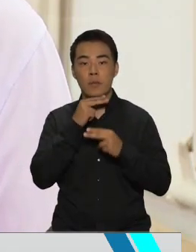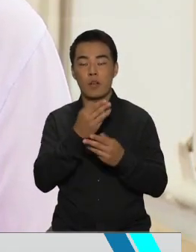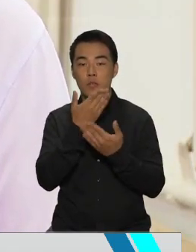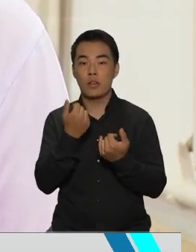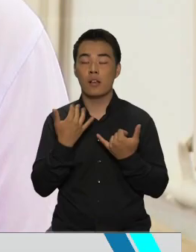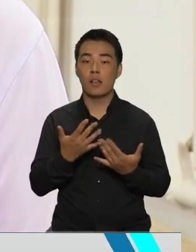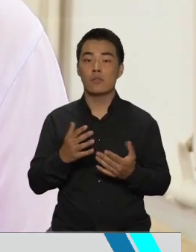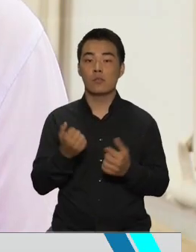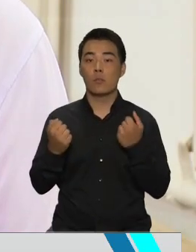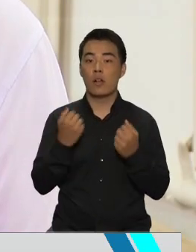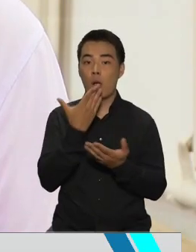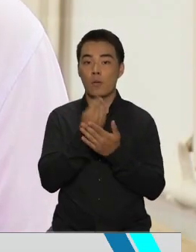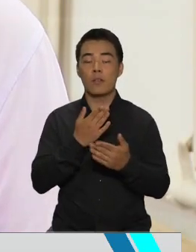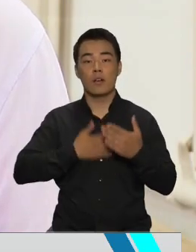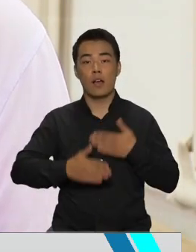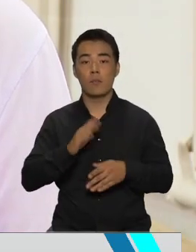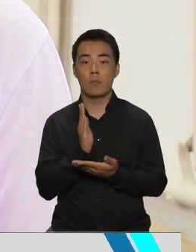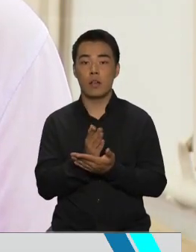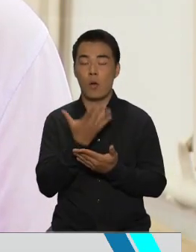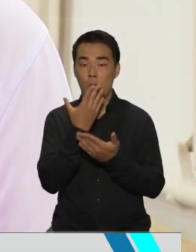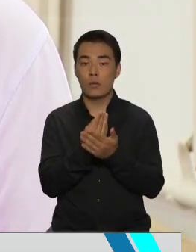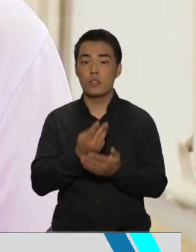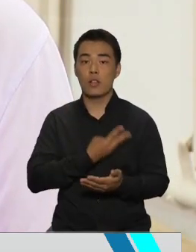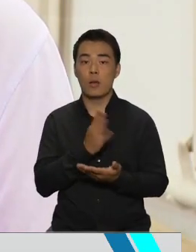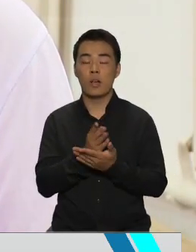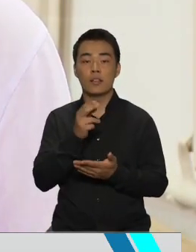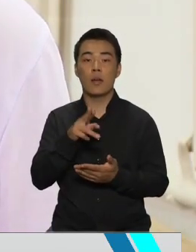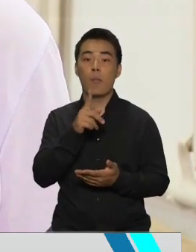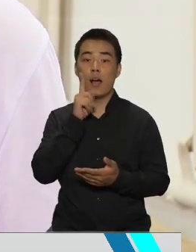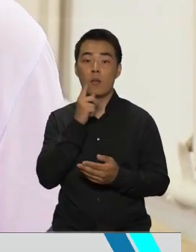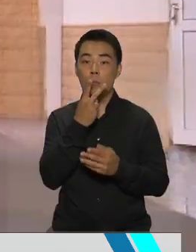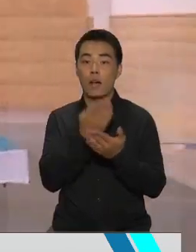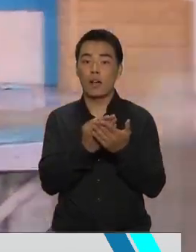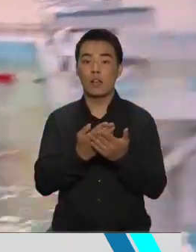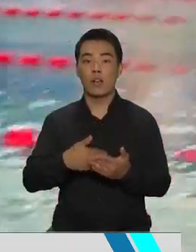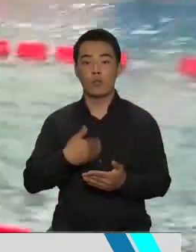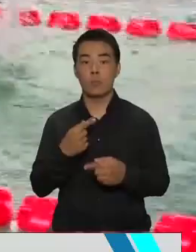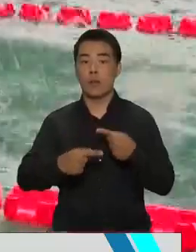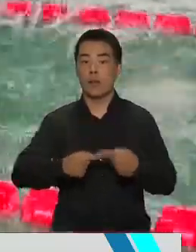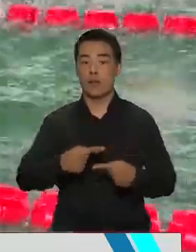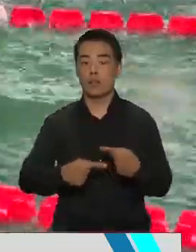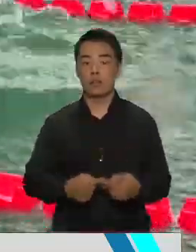Мен спортпен жан рахат үшін ғана шұғылданам. Жастарға үлгі өнеге көрсеткім келеді.